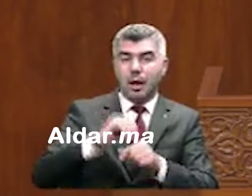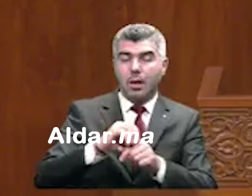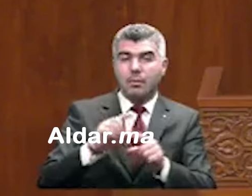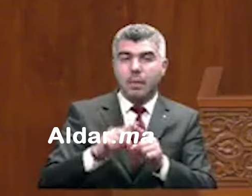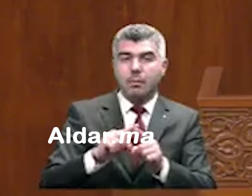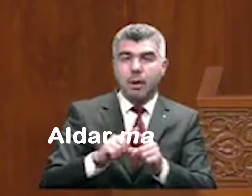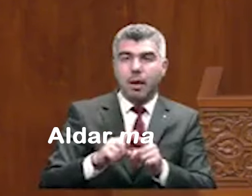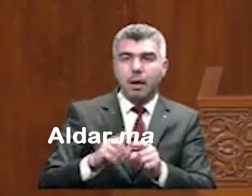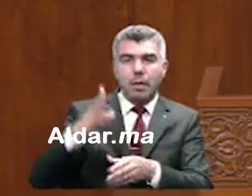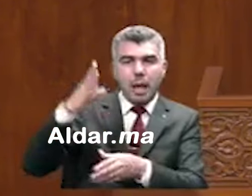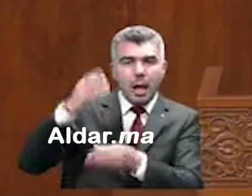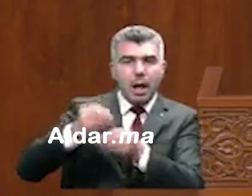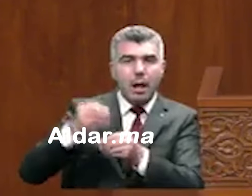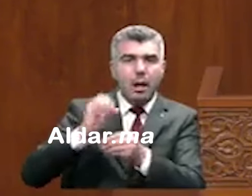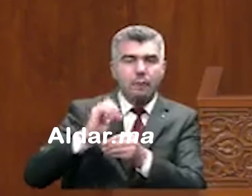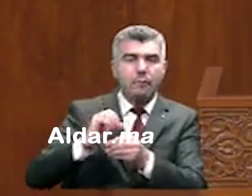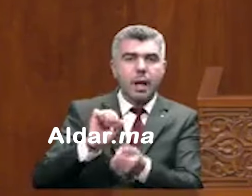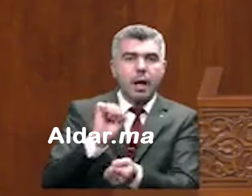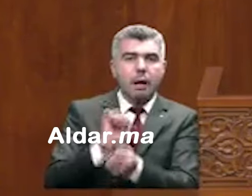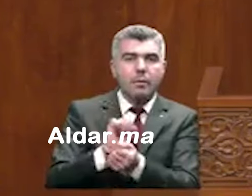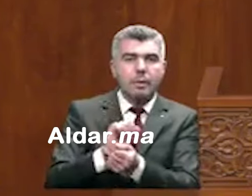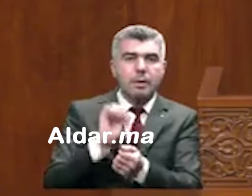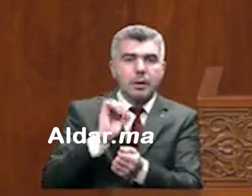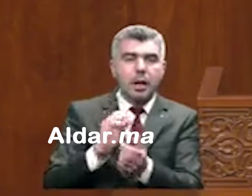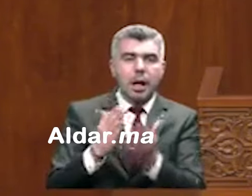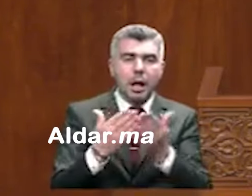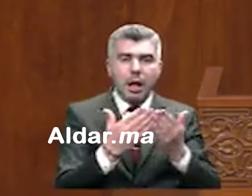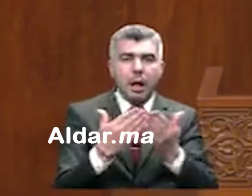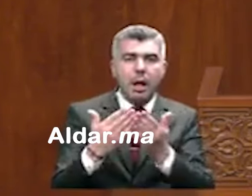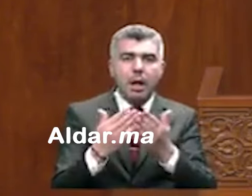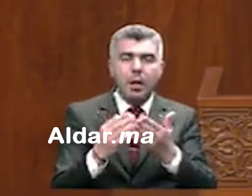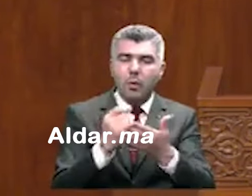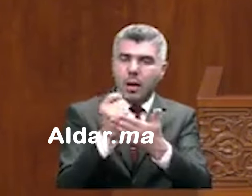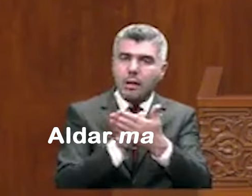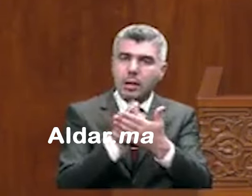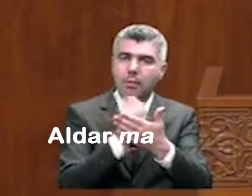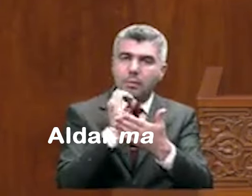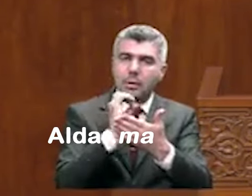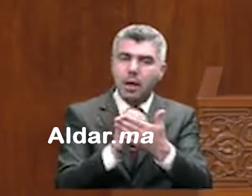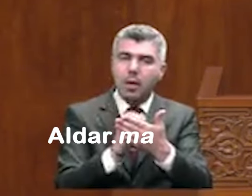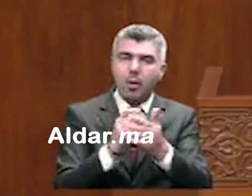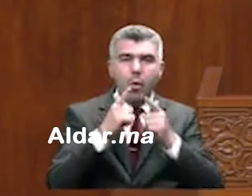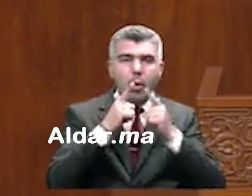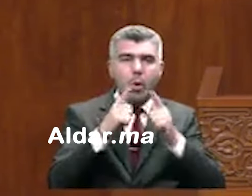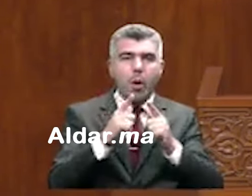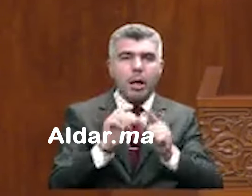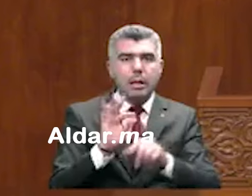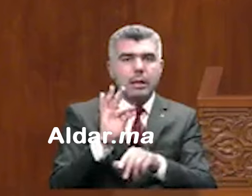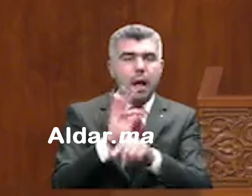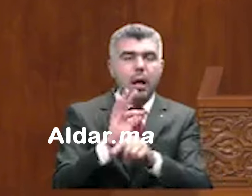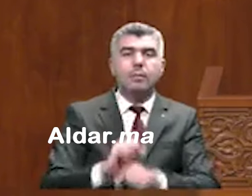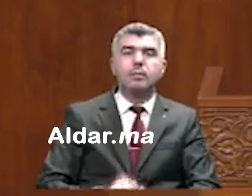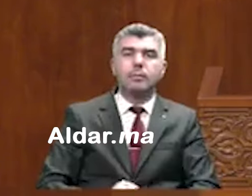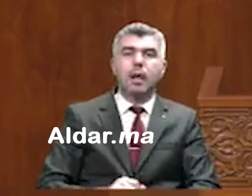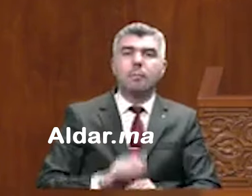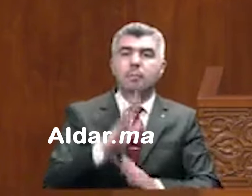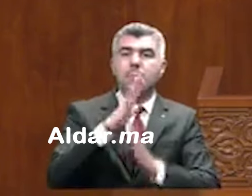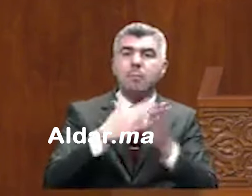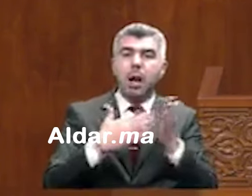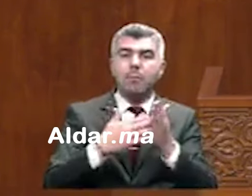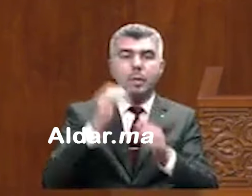الاساسيه للسجناء خاصه منها القراءه والكتابه وتعزيز القدرات اللغويه على مستوى برامج تكوين